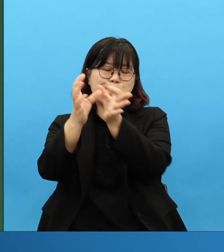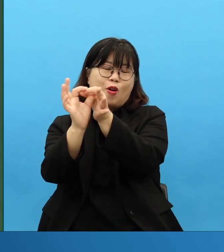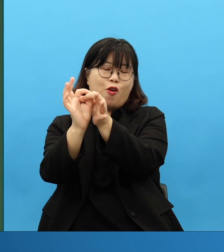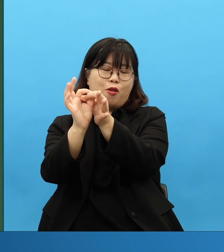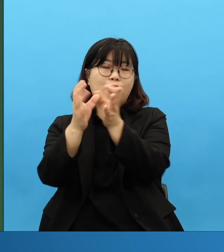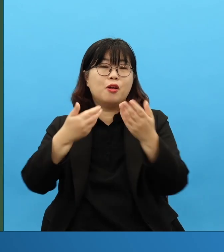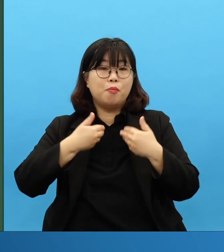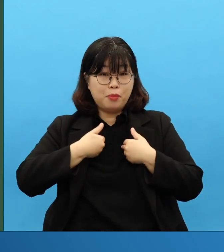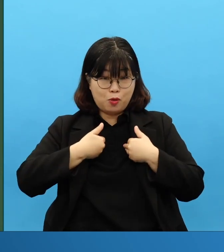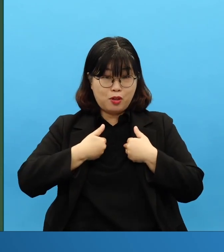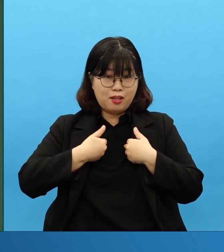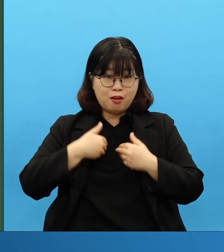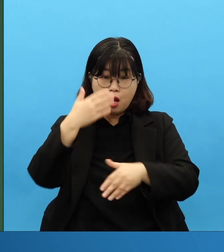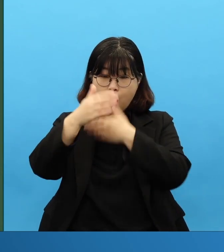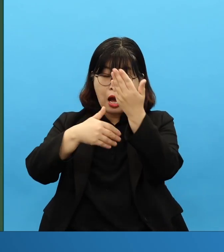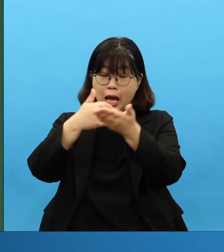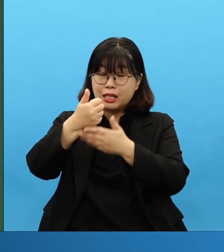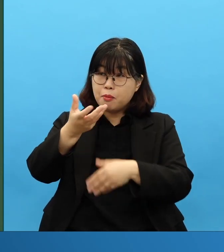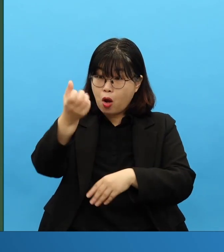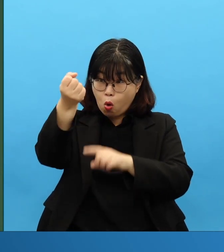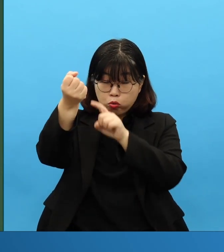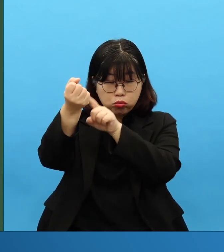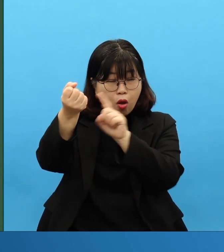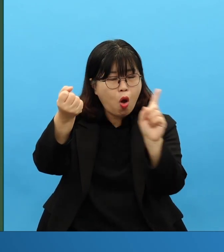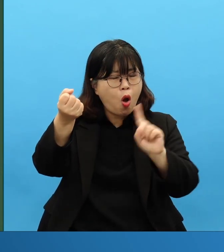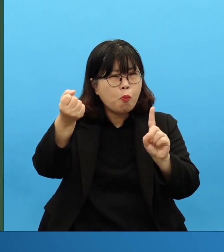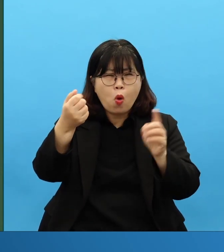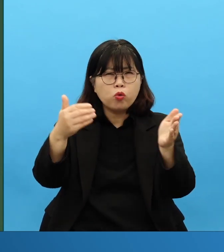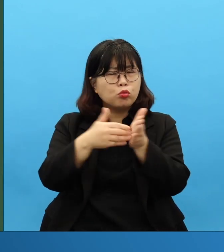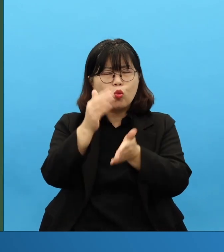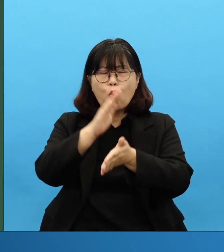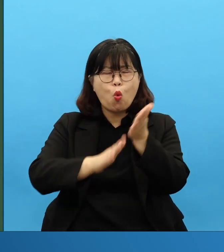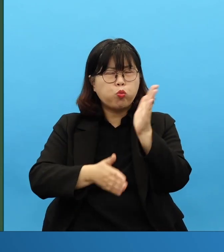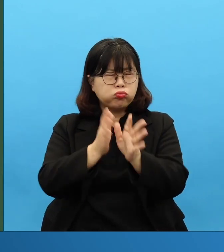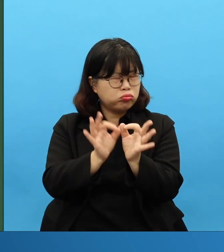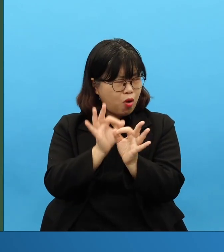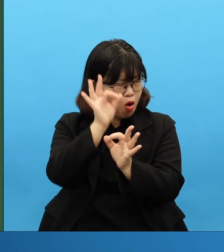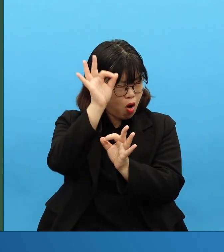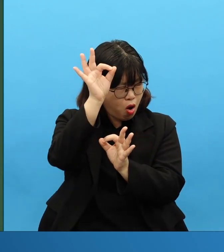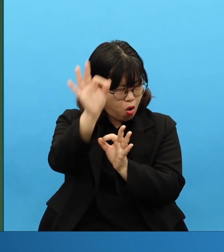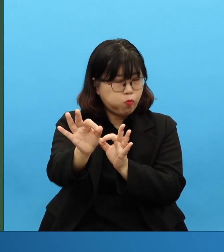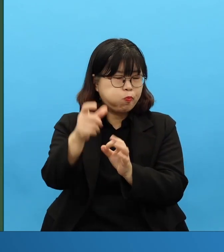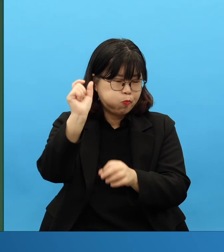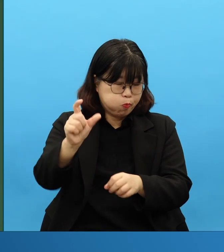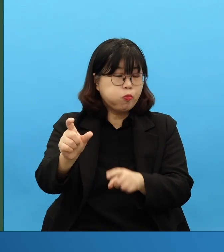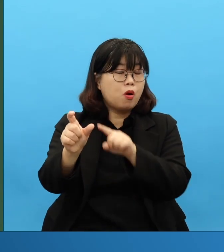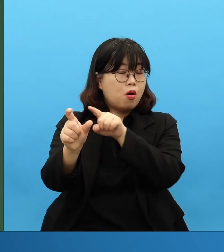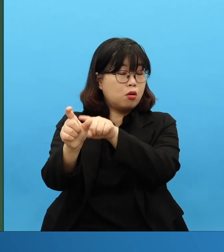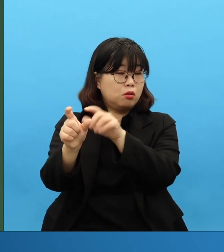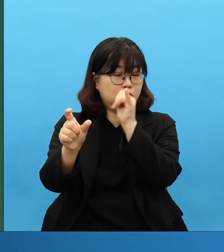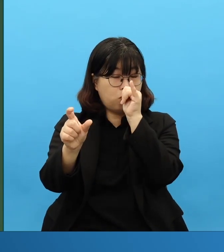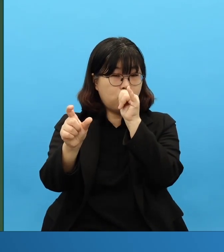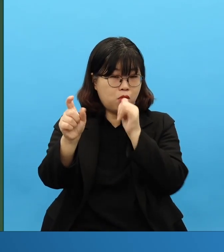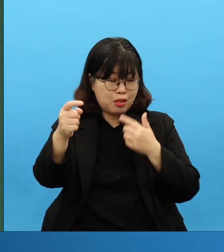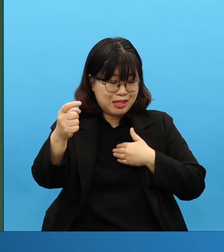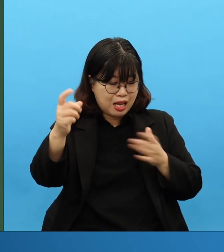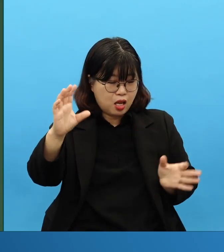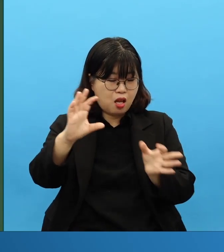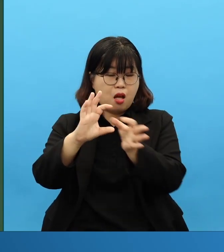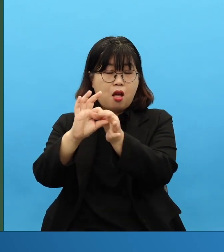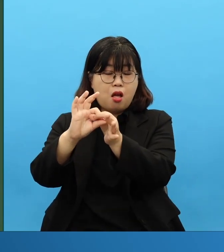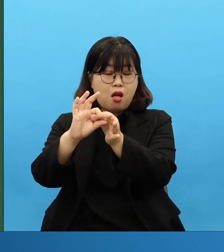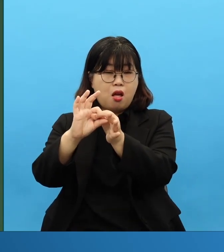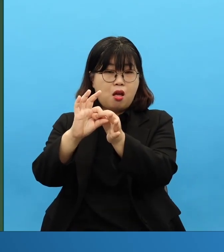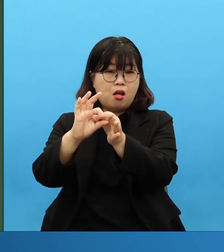무한한 세계를 사시ています. 하나님의 시간표는 절대 불가능에 도전하는 겁니다. 하나님의 지각표とは 절대 불가능에 도전하는 겁니다.